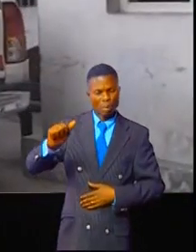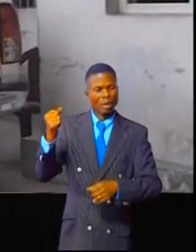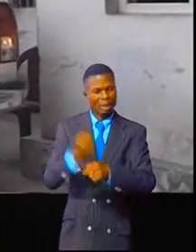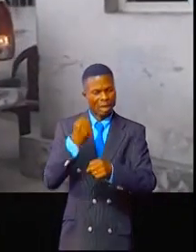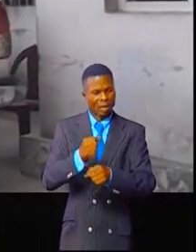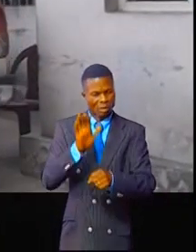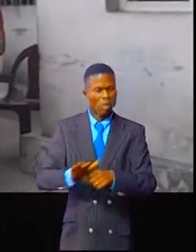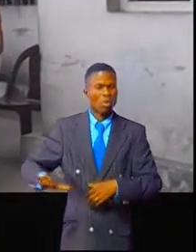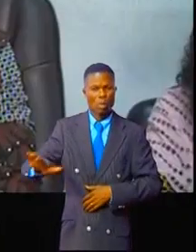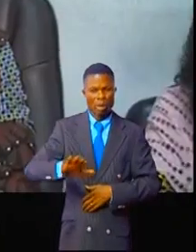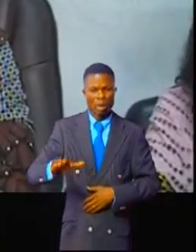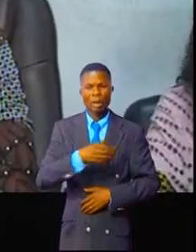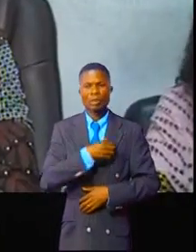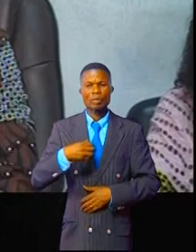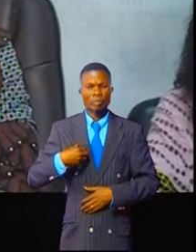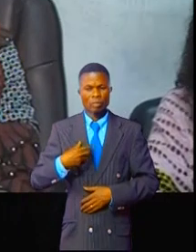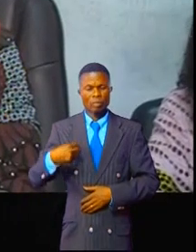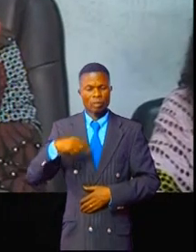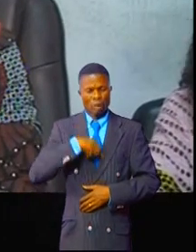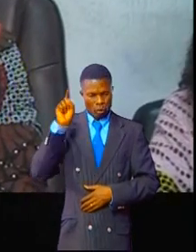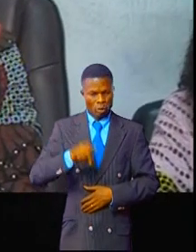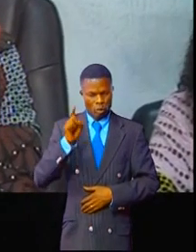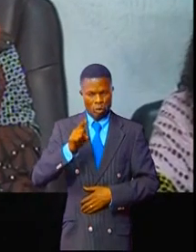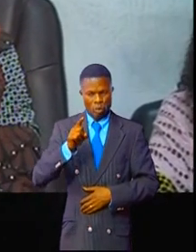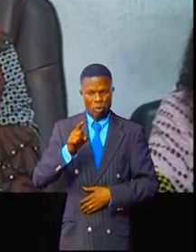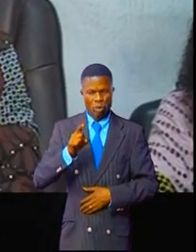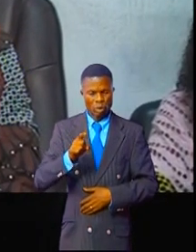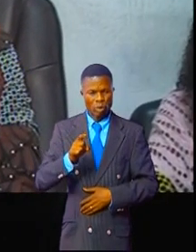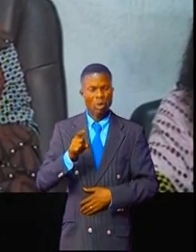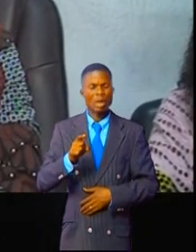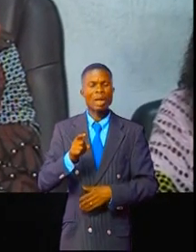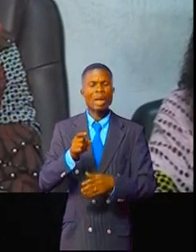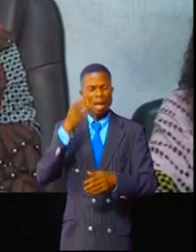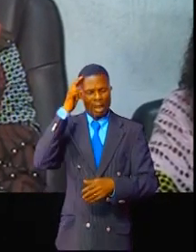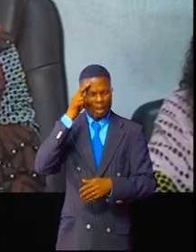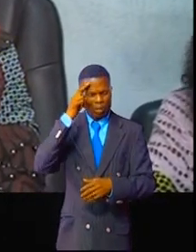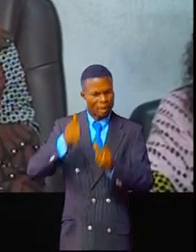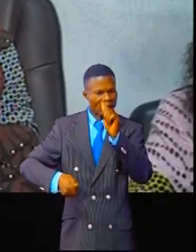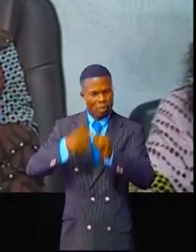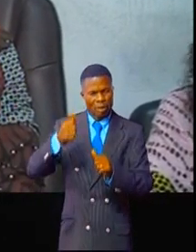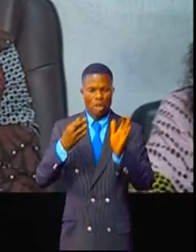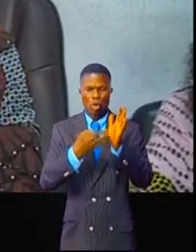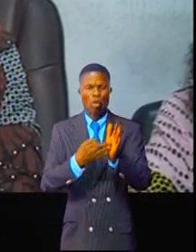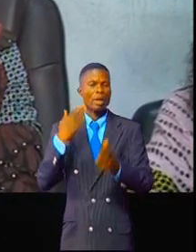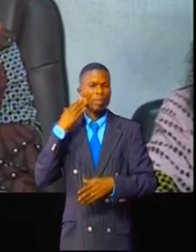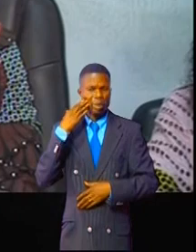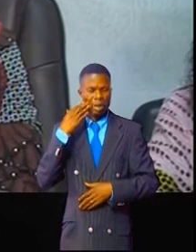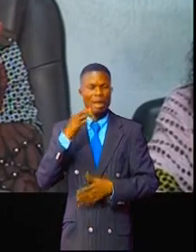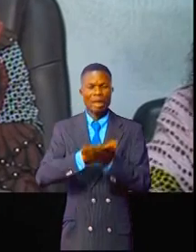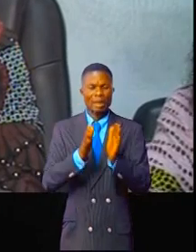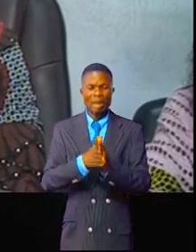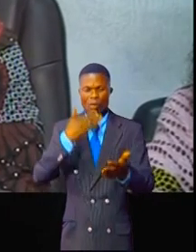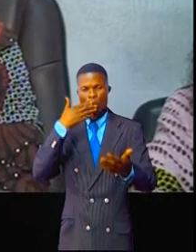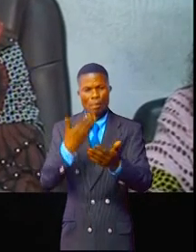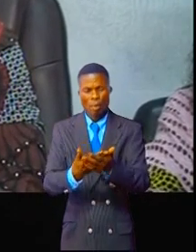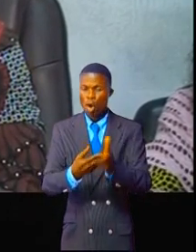partout mesdames nous devons aller au-delà d'une masse dans notre travail de tous les jours pour être exemplaire et dévoués